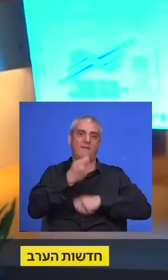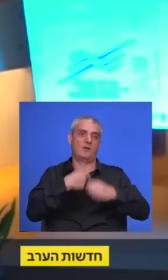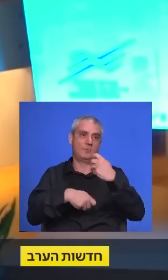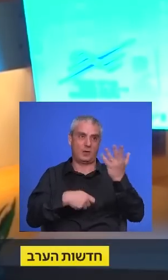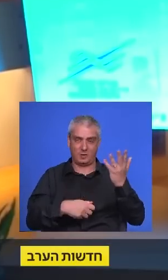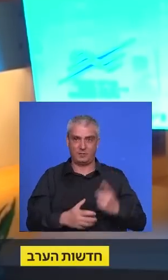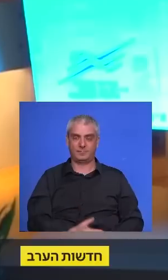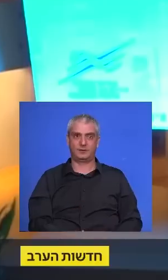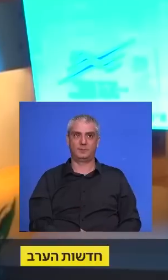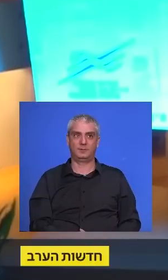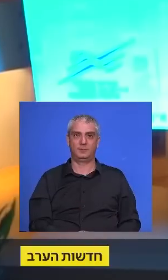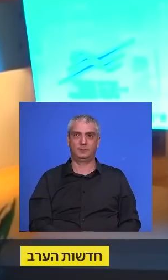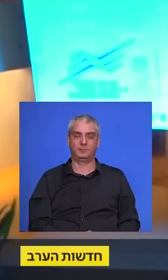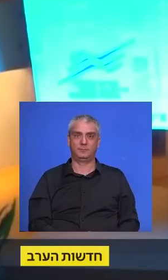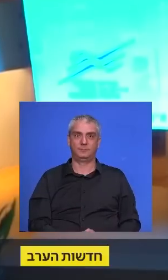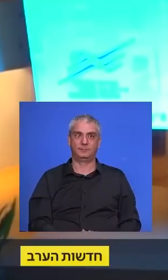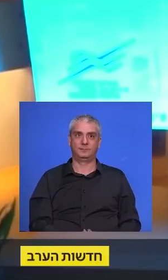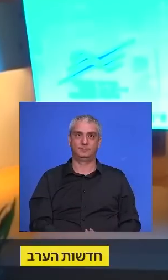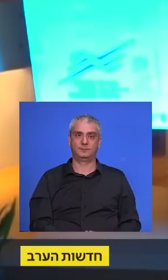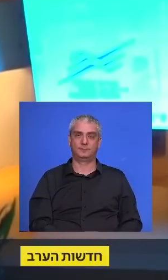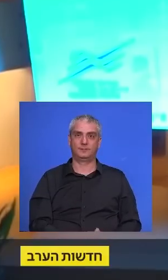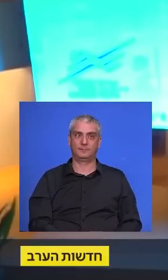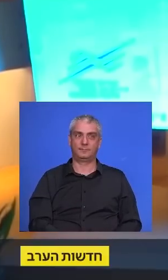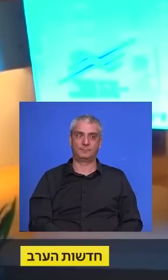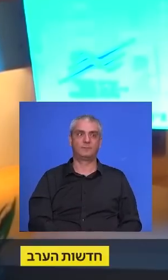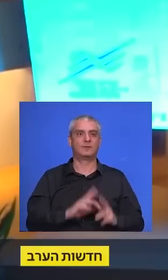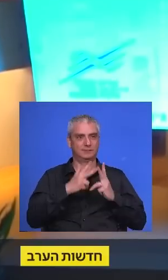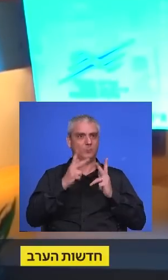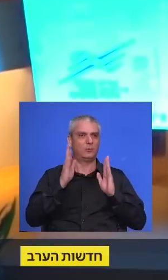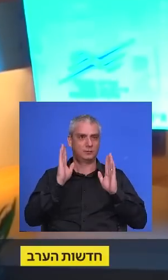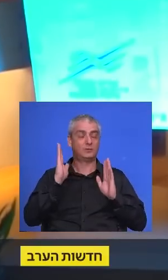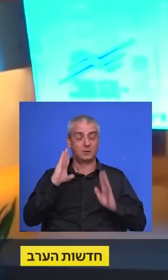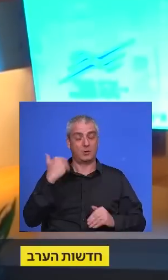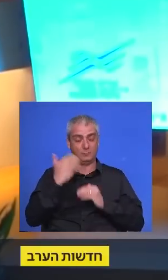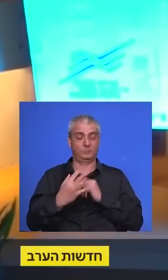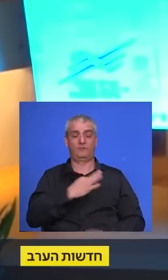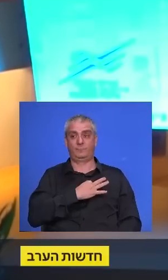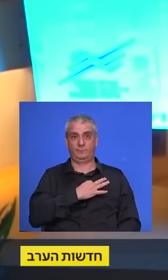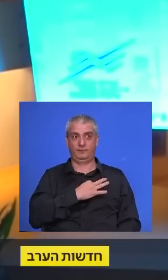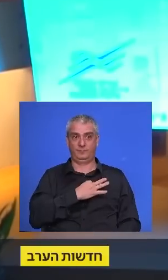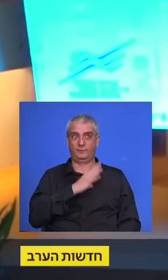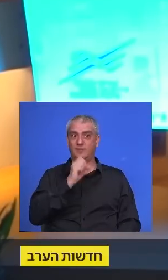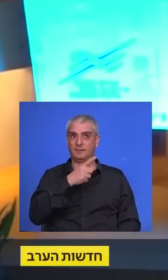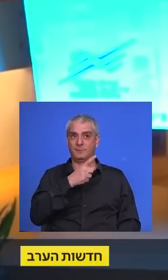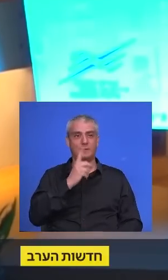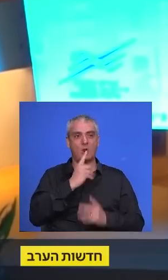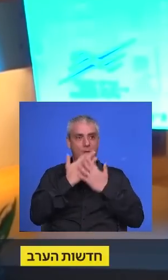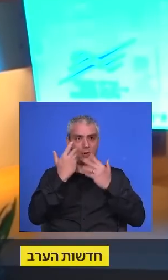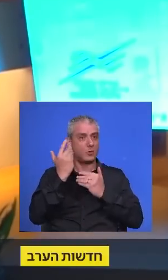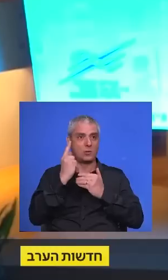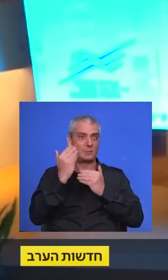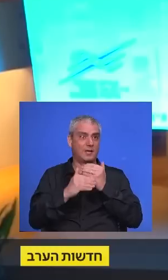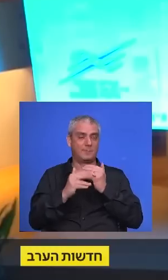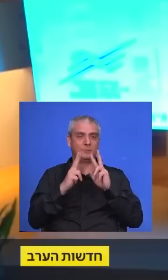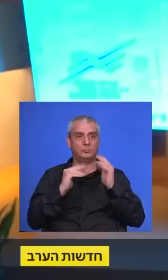הסיכונים של הרפורמה הכלכלית, חושב שהציבור בקטע הזה יכול להינזק אם האי בהירות הזאת תיגמר